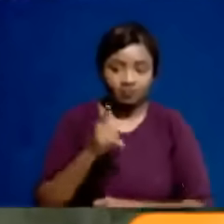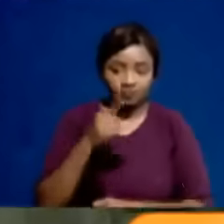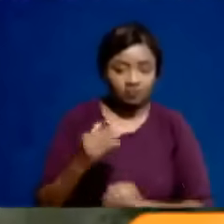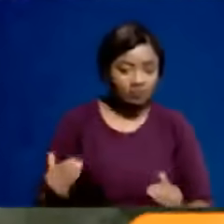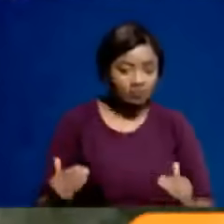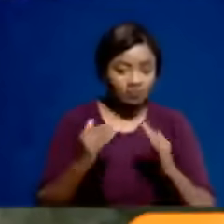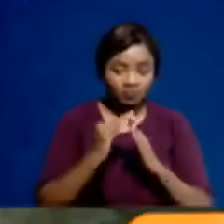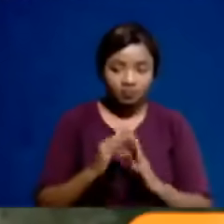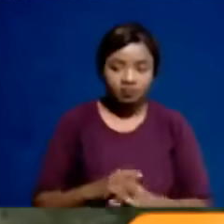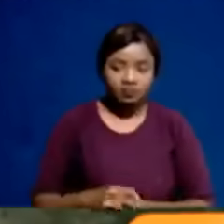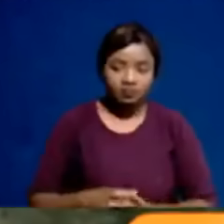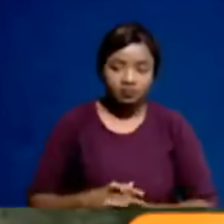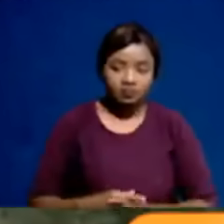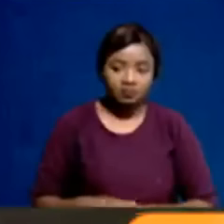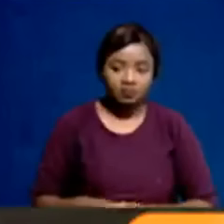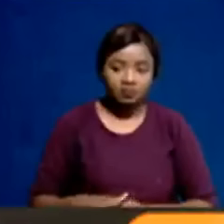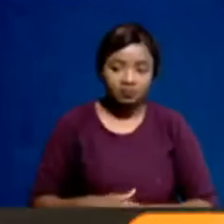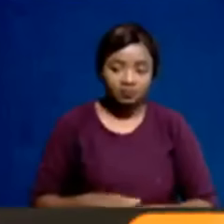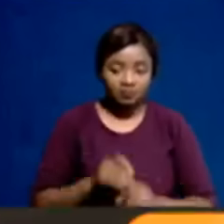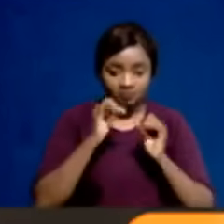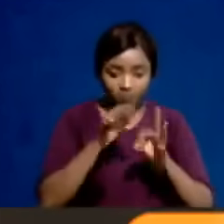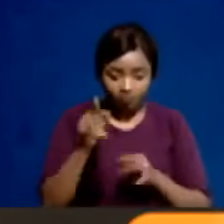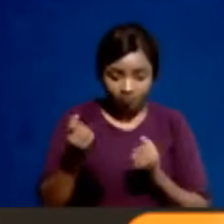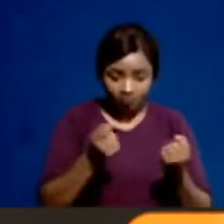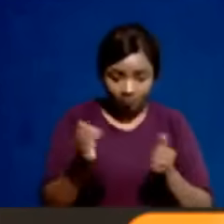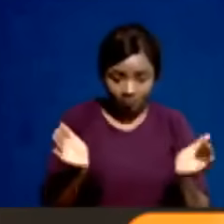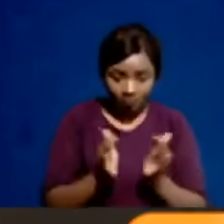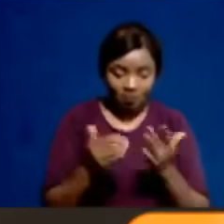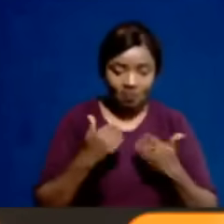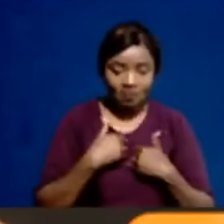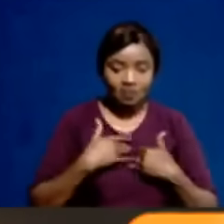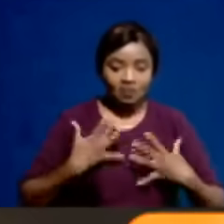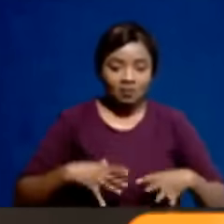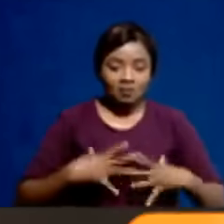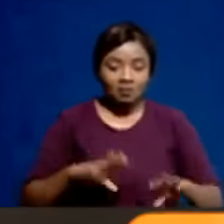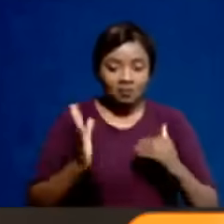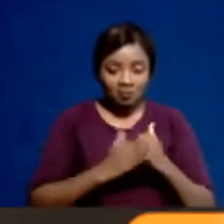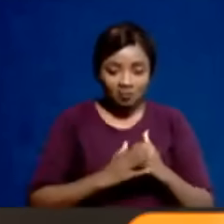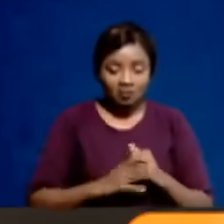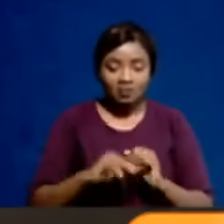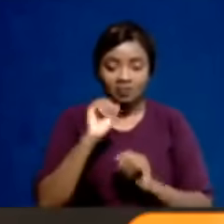wakati wa ajali. Kwa kweli, kama hii gari ndogo ilikuwa na watu 9, watu 5